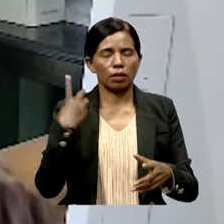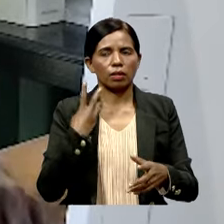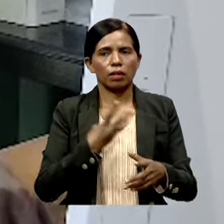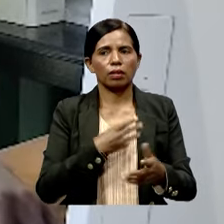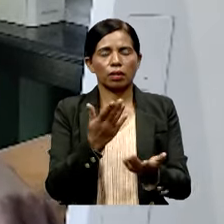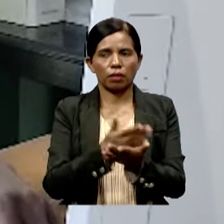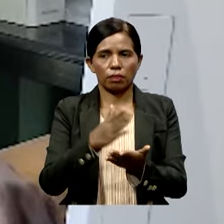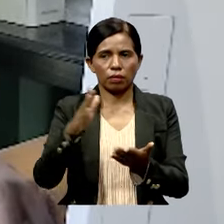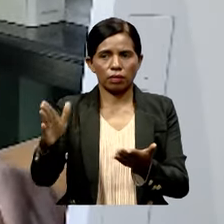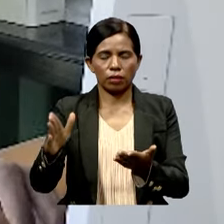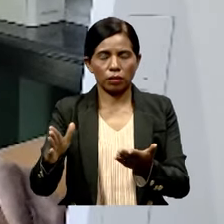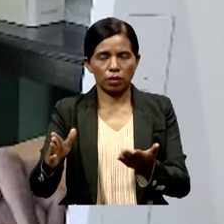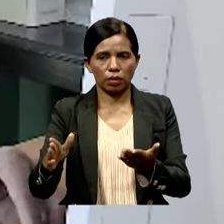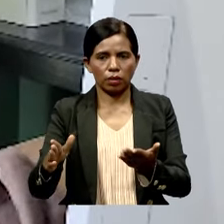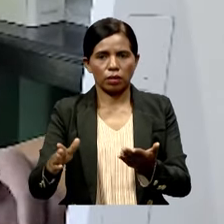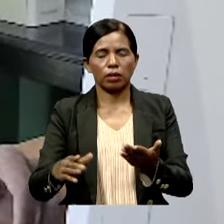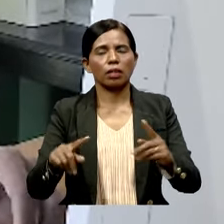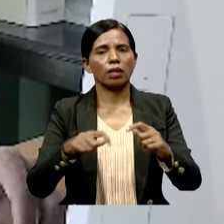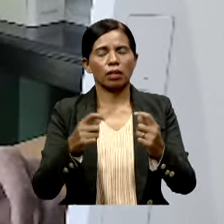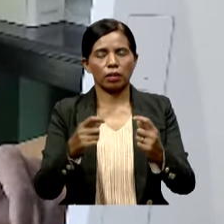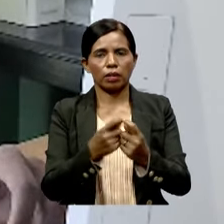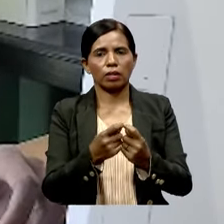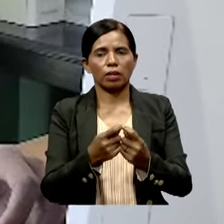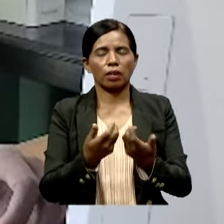fahe ba iha kategoria